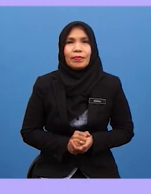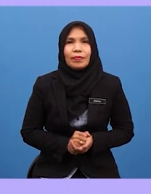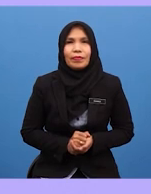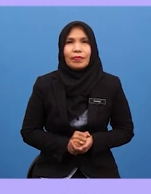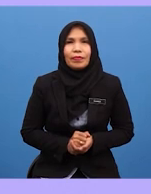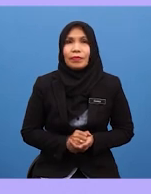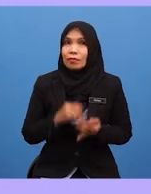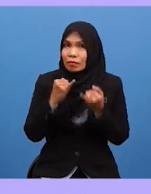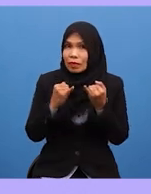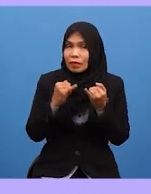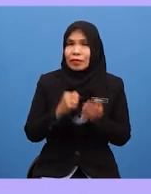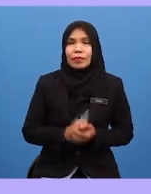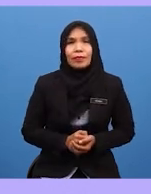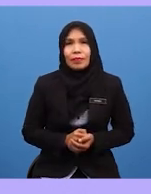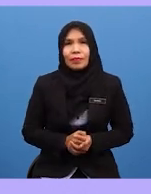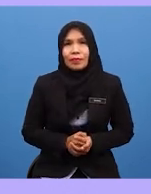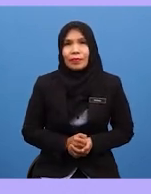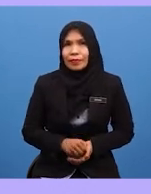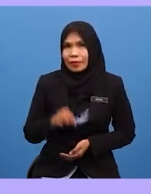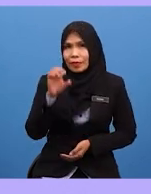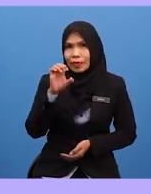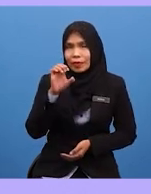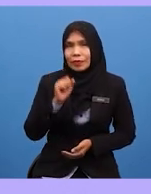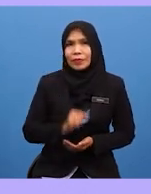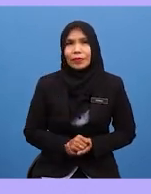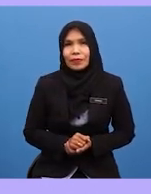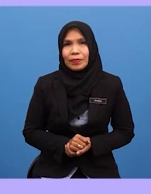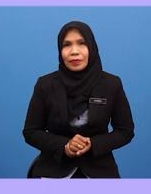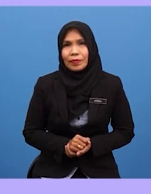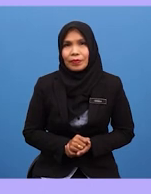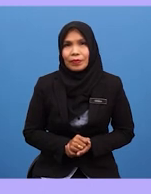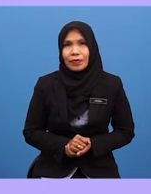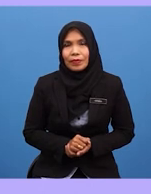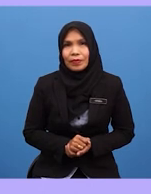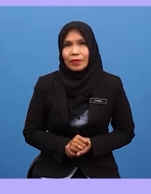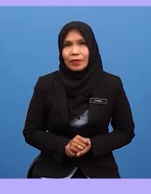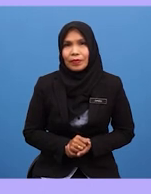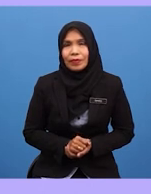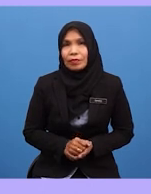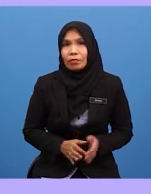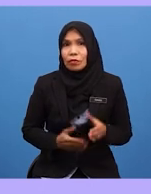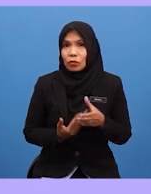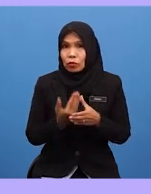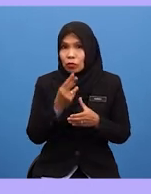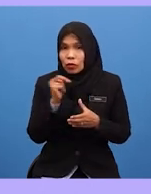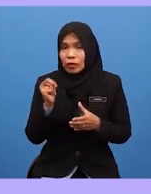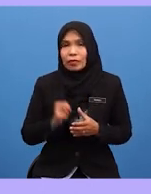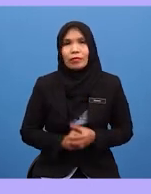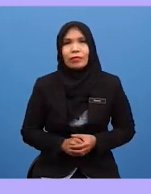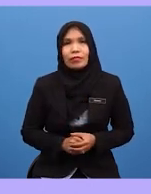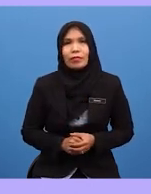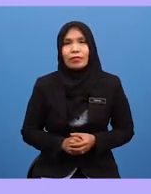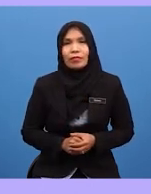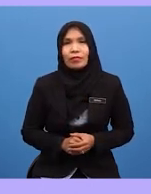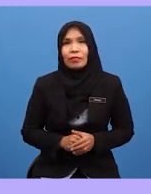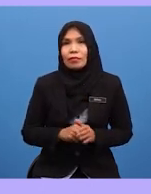Peringkat terakhir ialah peringkat E, iaitu kadar pertumbuhan adalah